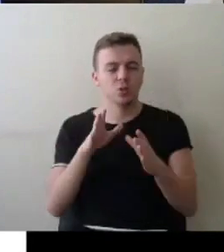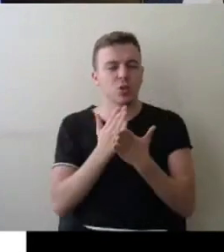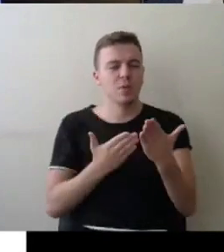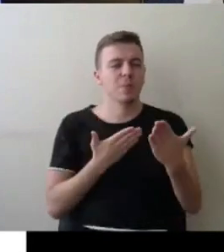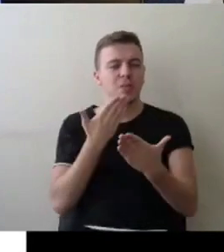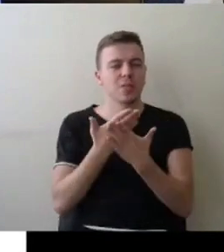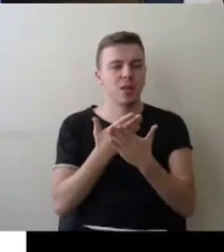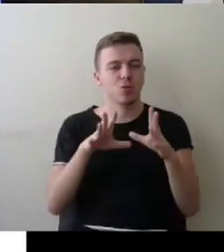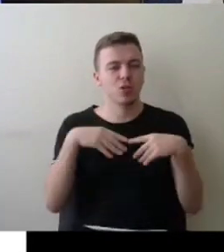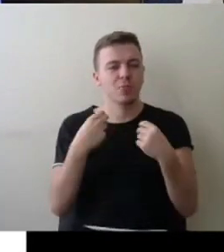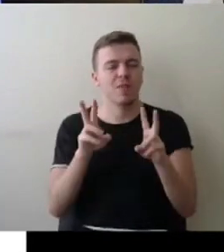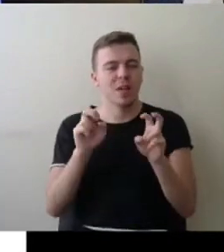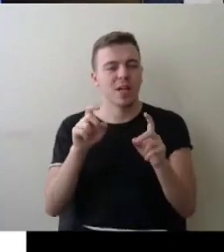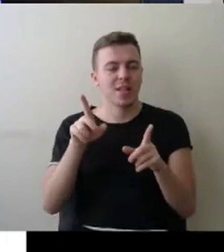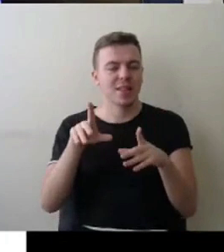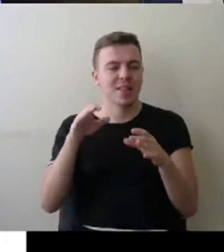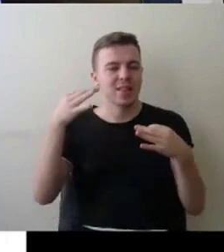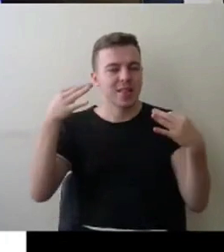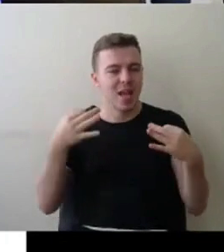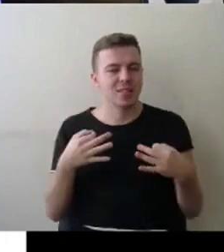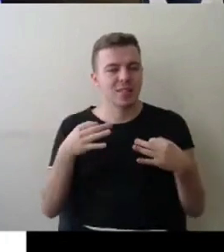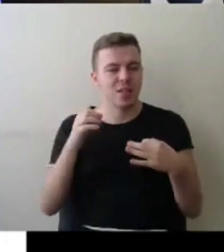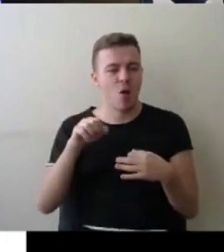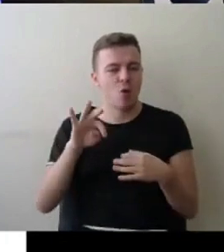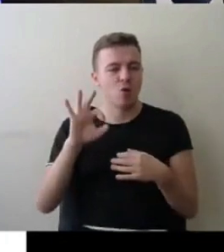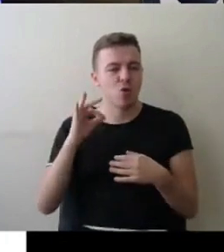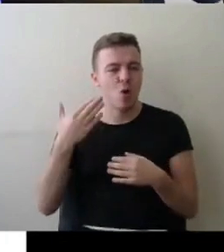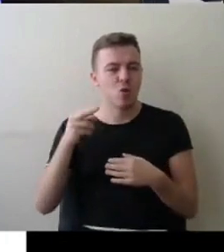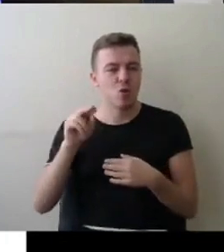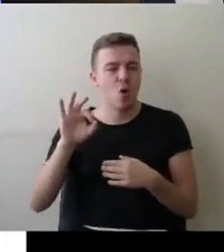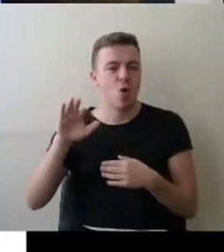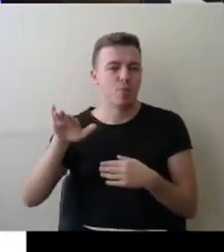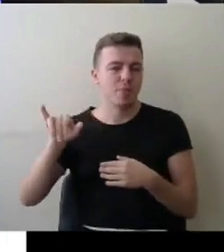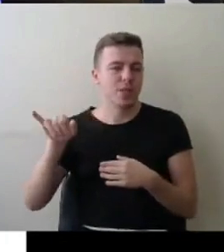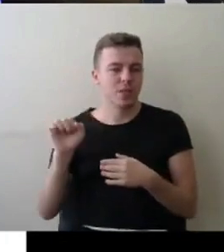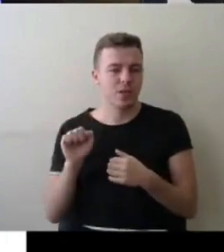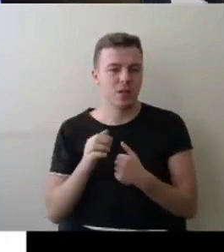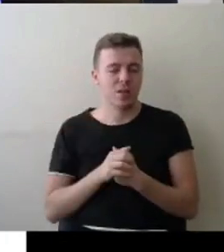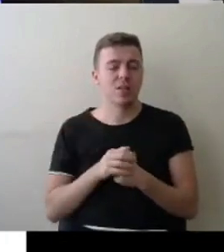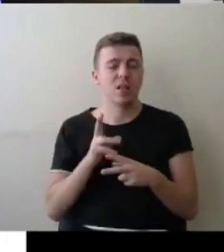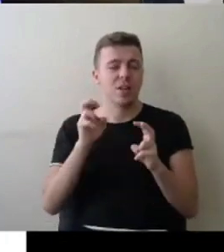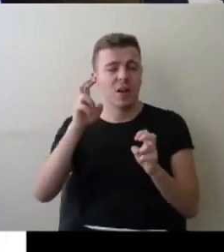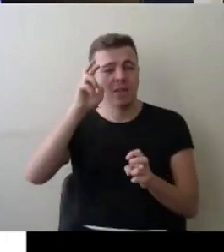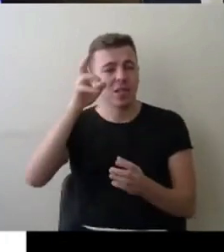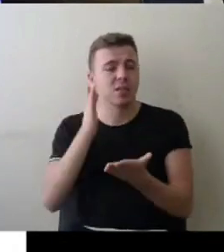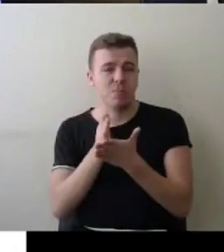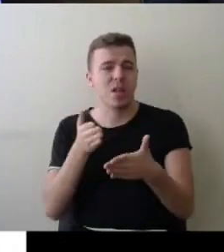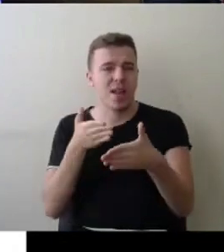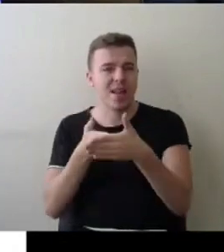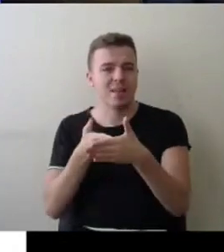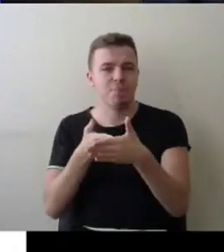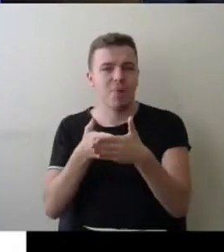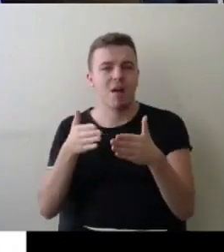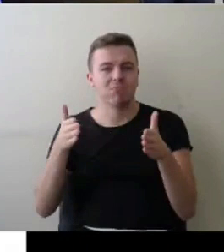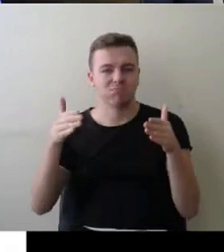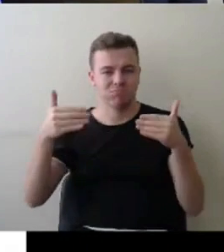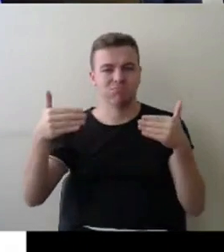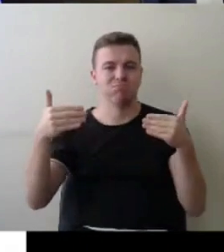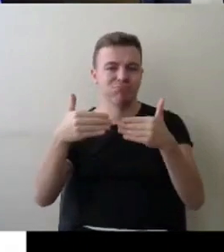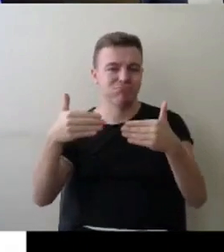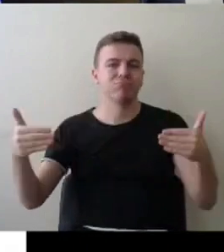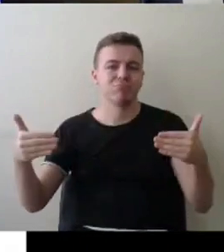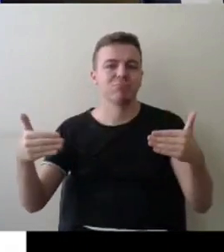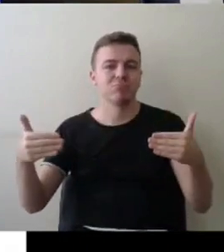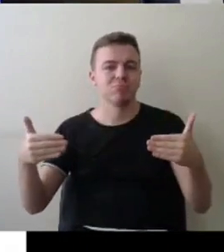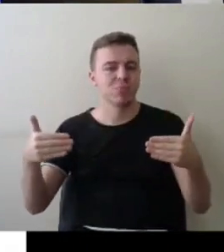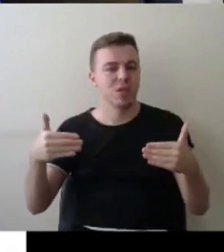teisinę autonomiją. Reiškia, valstybė turi tam tikras ribas, jinai negali kištis į šeimą ir sakyti, žinai,